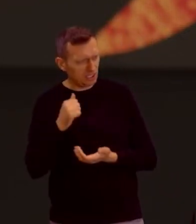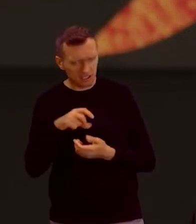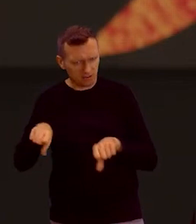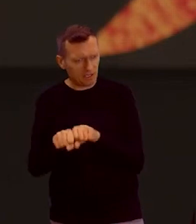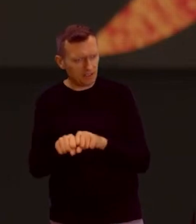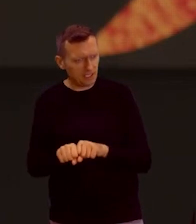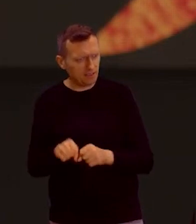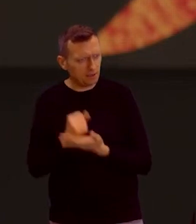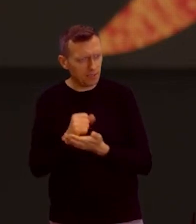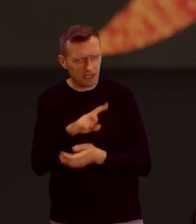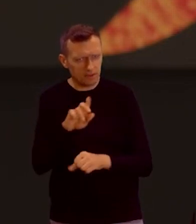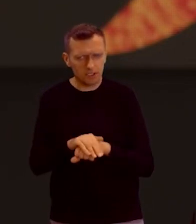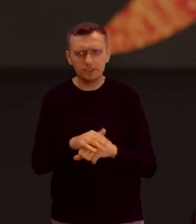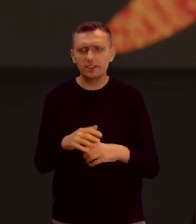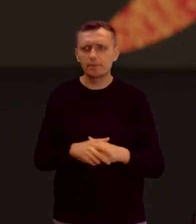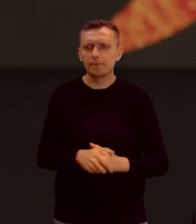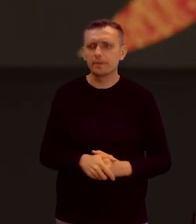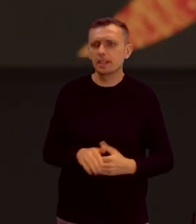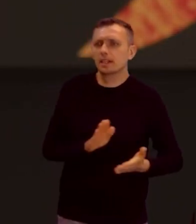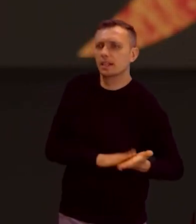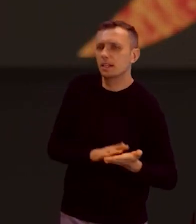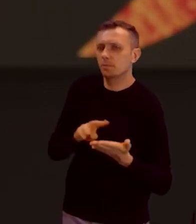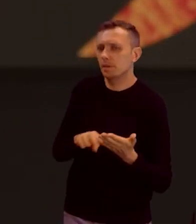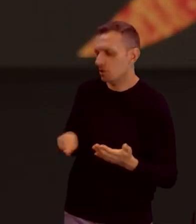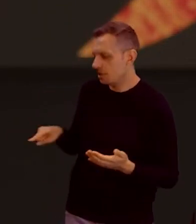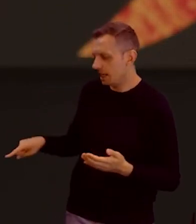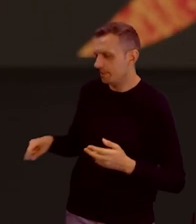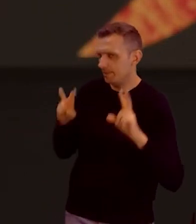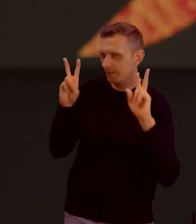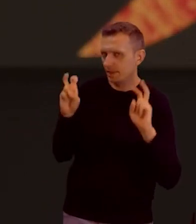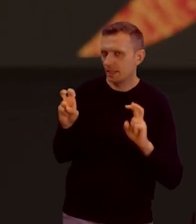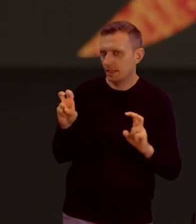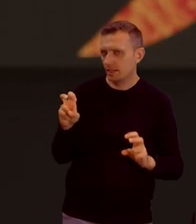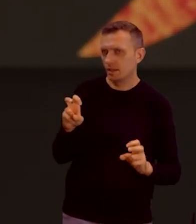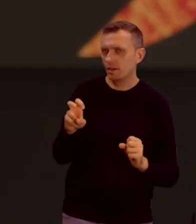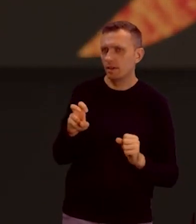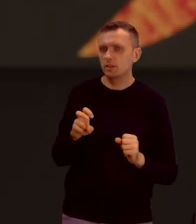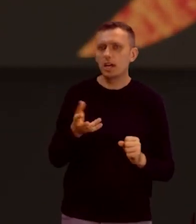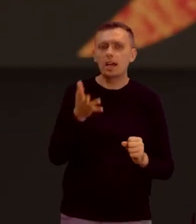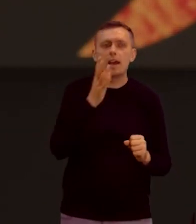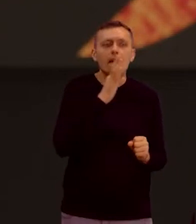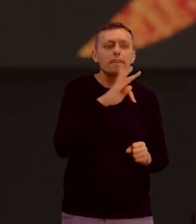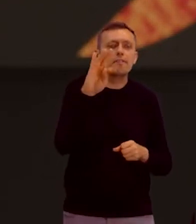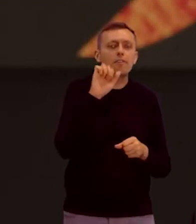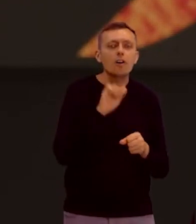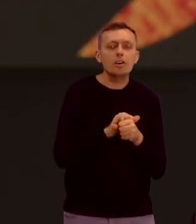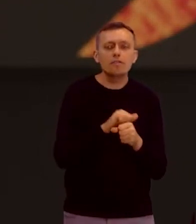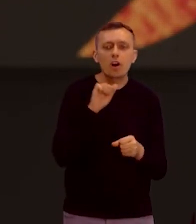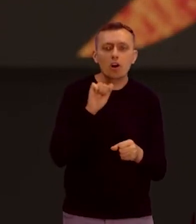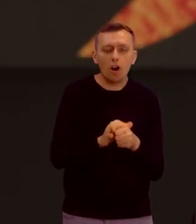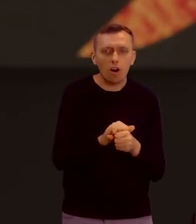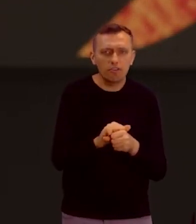czytamy tam, twoi wrogowie nie mają przeciwko tobie szans. Zmiatasz ich z progu, mówi jeden przekład